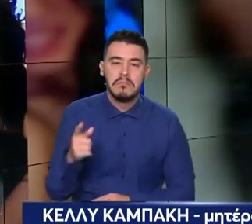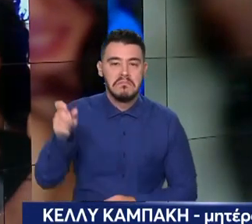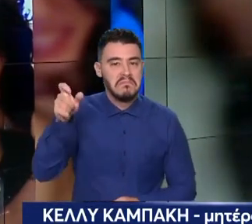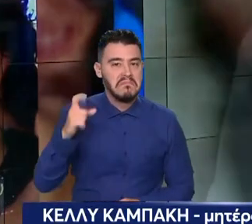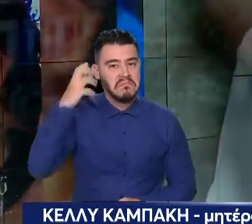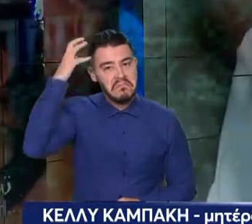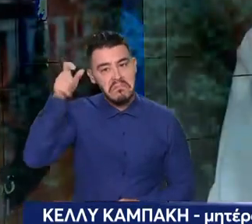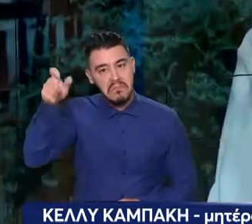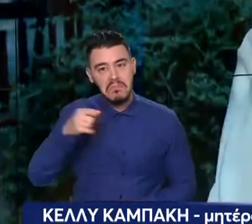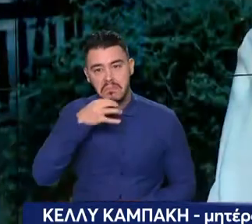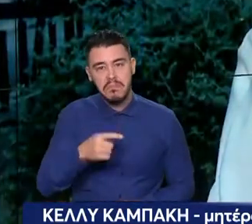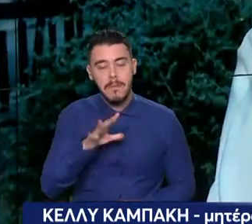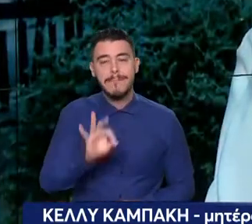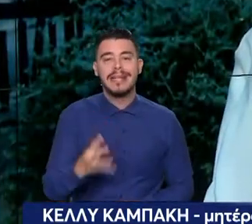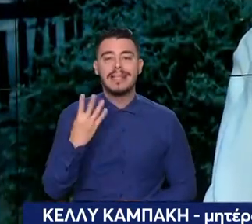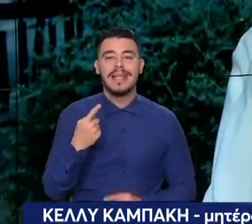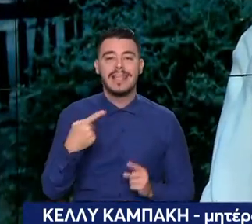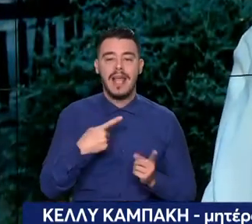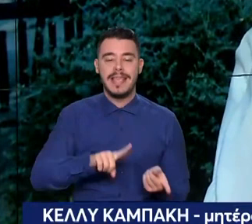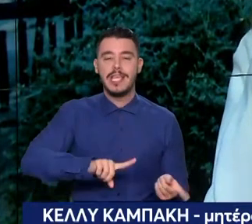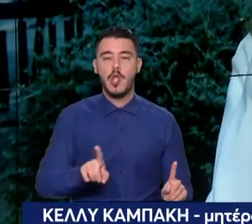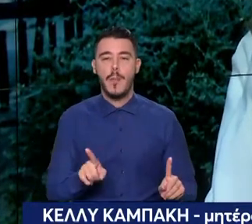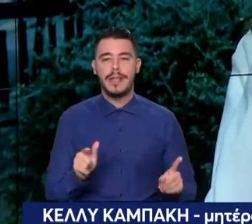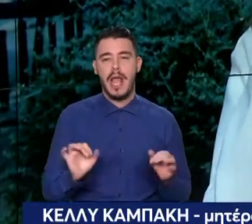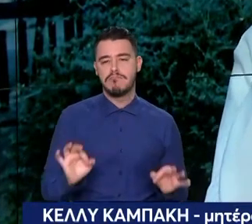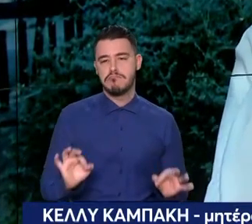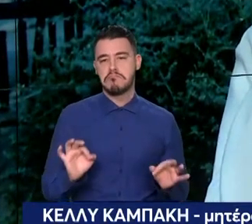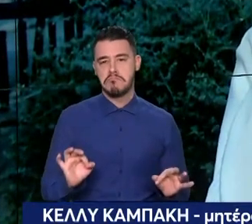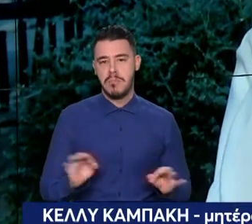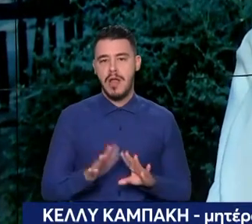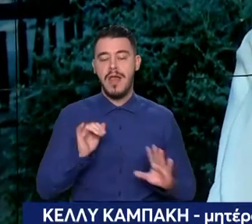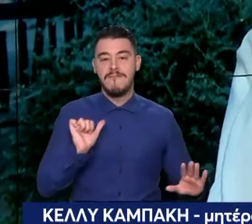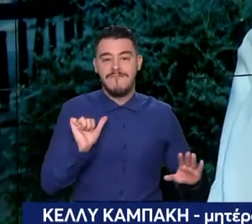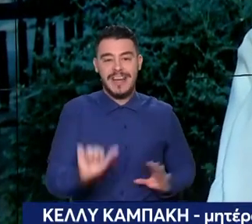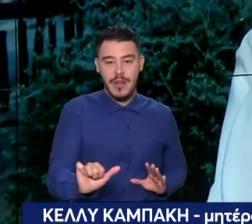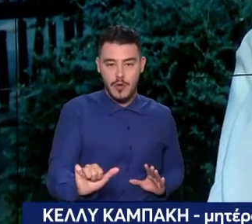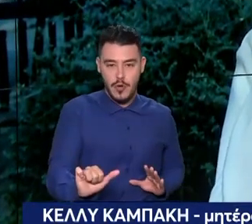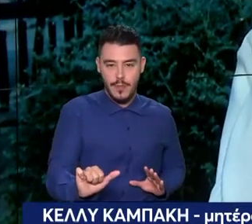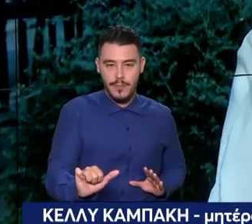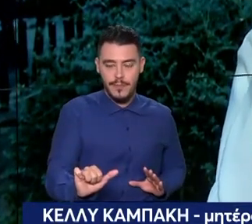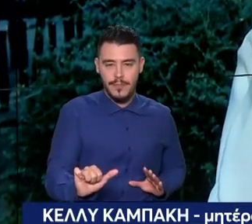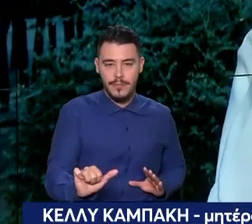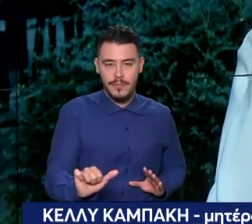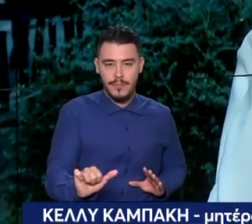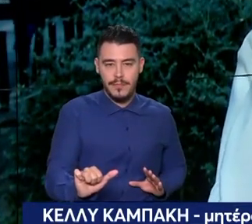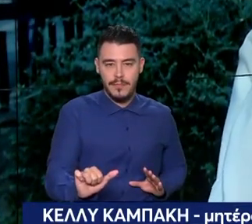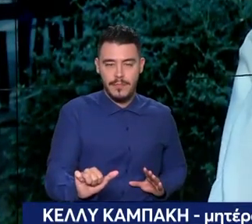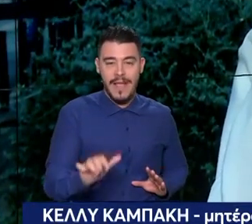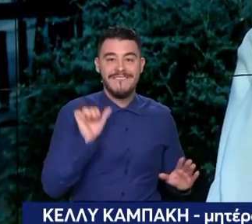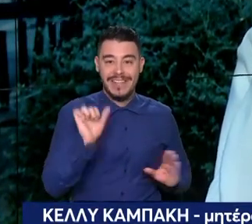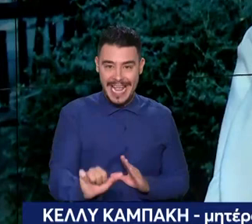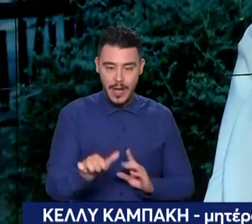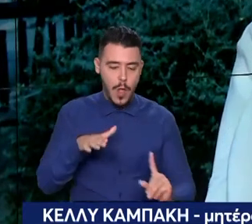ότι πήγαινε με 54 χιλιόμετρα και ότι το παιδί, επειδή πάτησε φρένο, όταν έφτασε να αυτοχτυπήσει, είχε 8 με 10